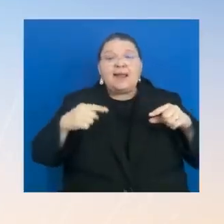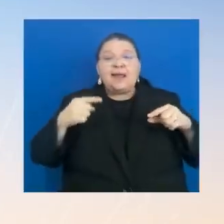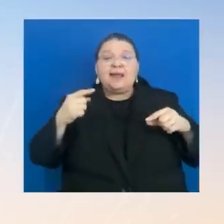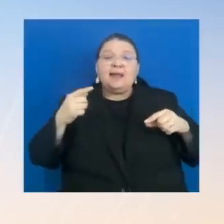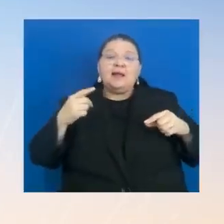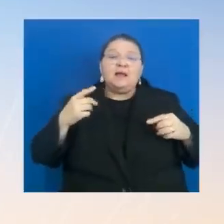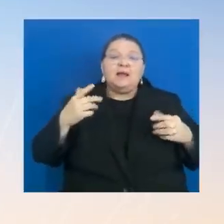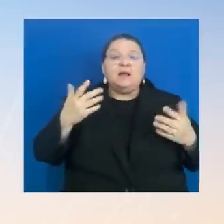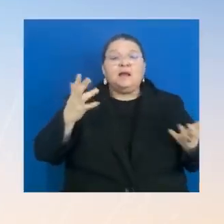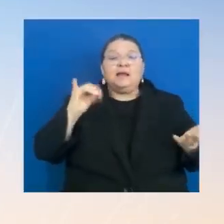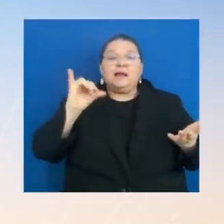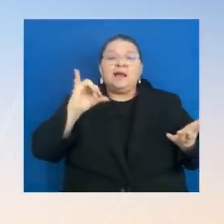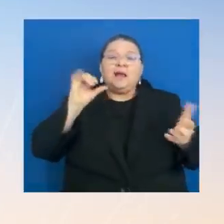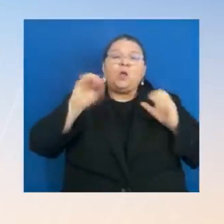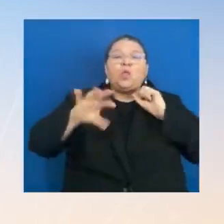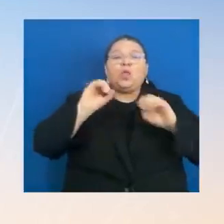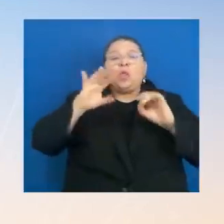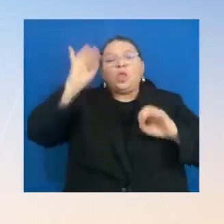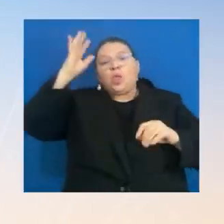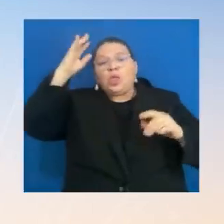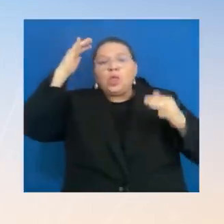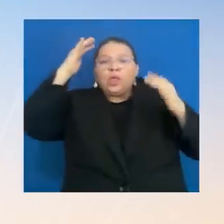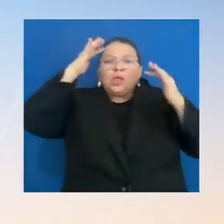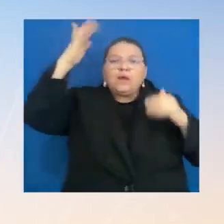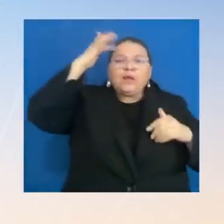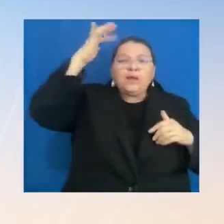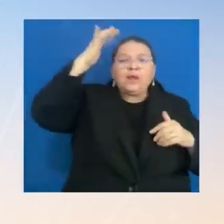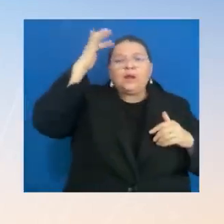đảng viên dân chủ vào thứ sáu tuần trước tại Philadelphia.